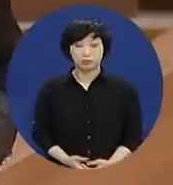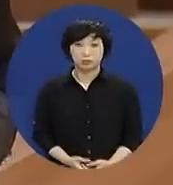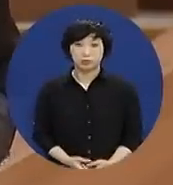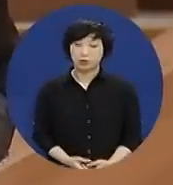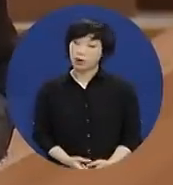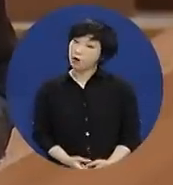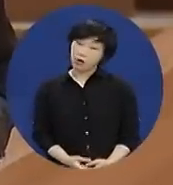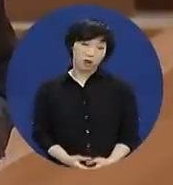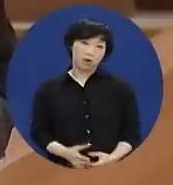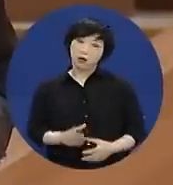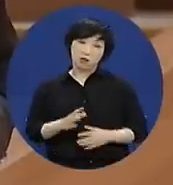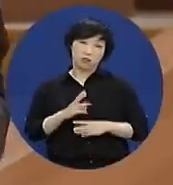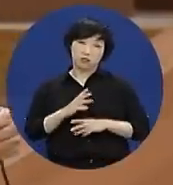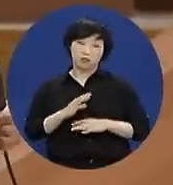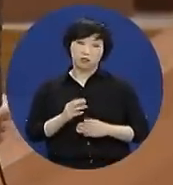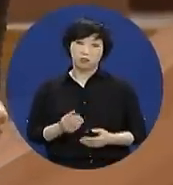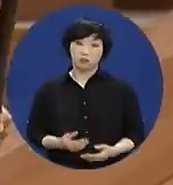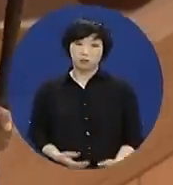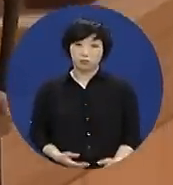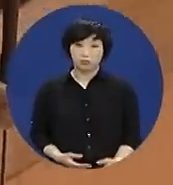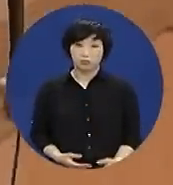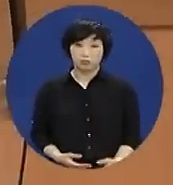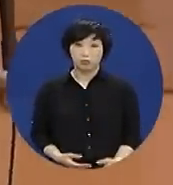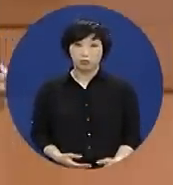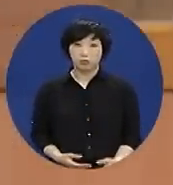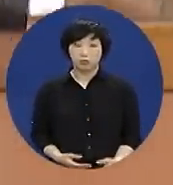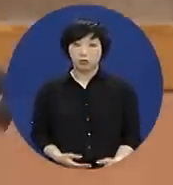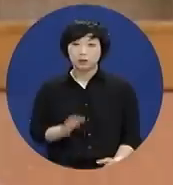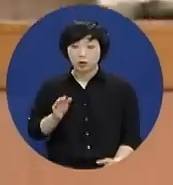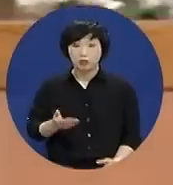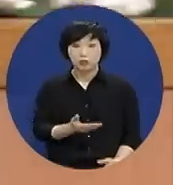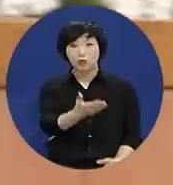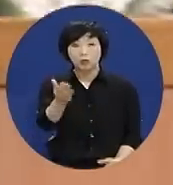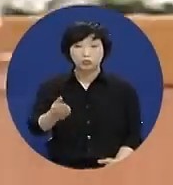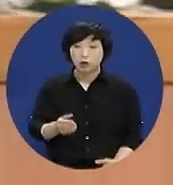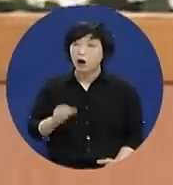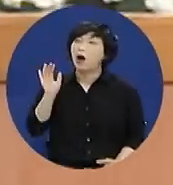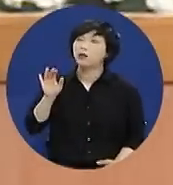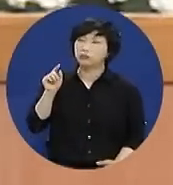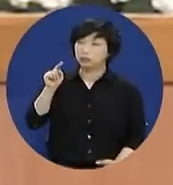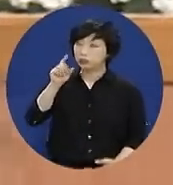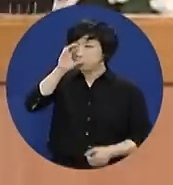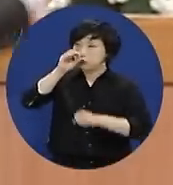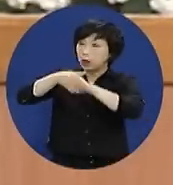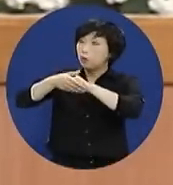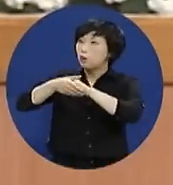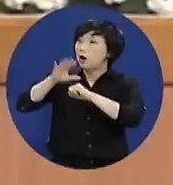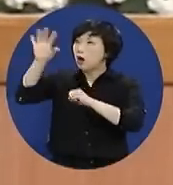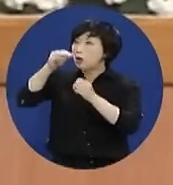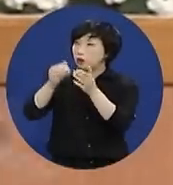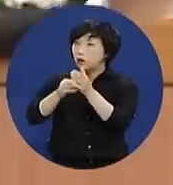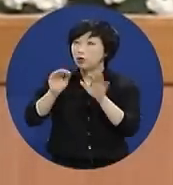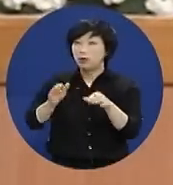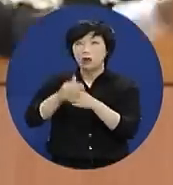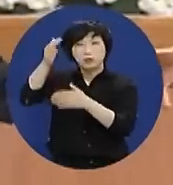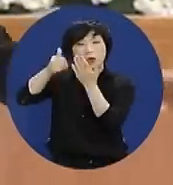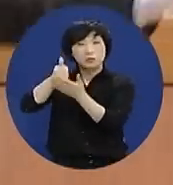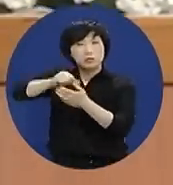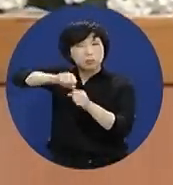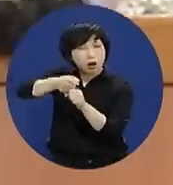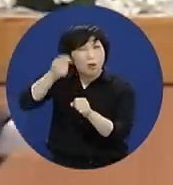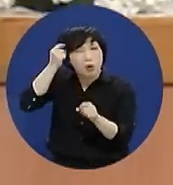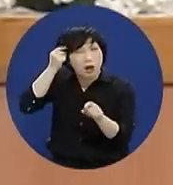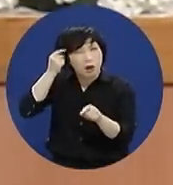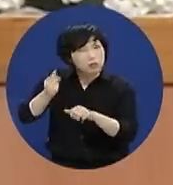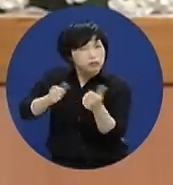人がたくさんいます全学の知識の義からとって食べてはならないと言われたことだた1回食べたこと